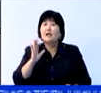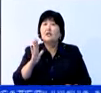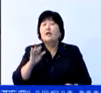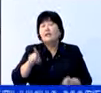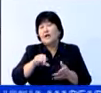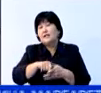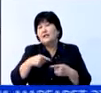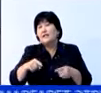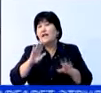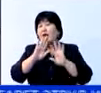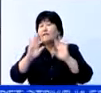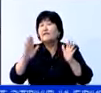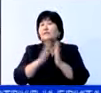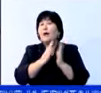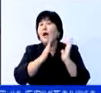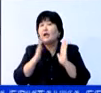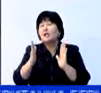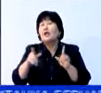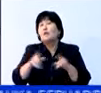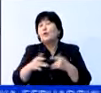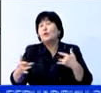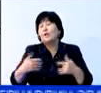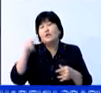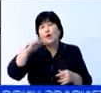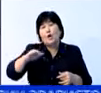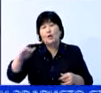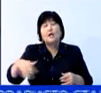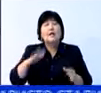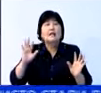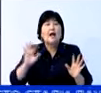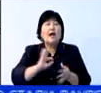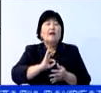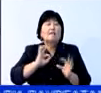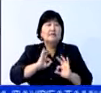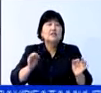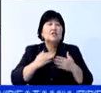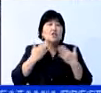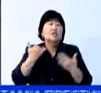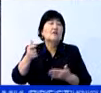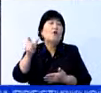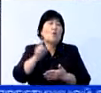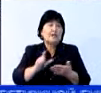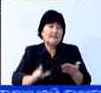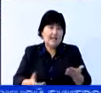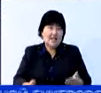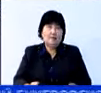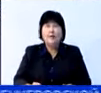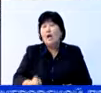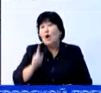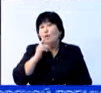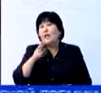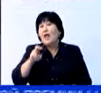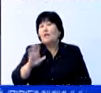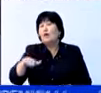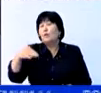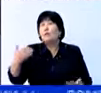организуются различные выставки книг, конкурс-концерт среди школьников на выразительное чтение его произведений. В год молодежи на Левом берегу